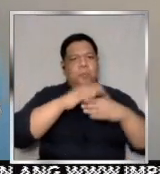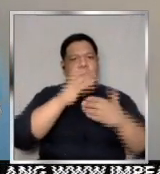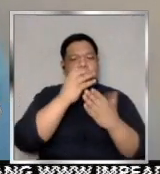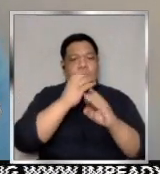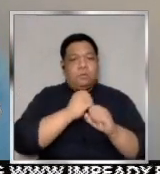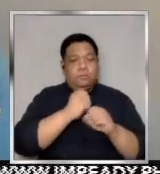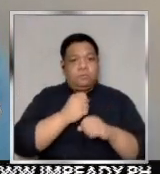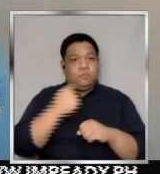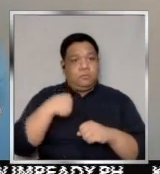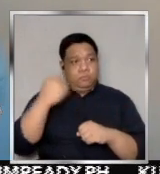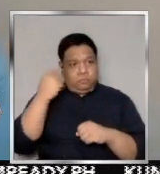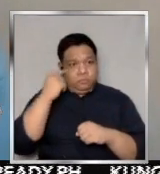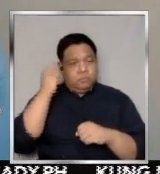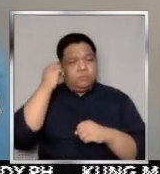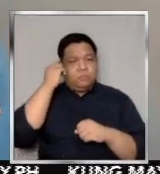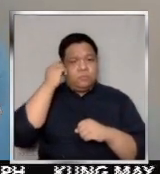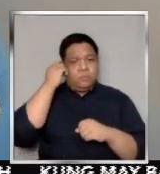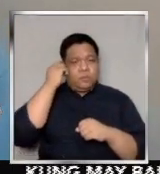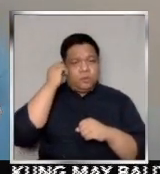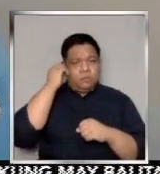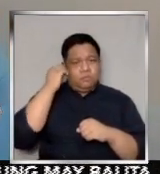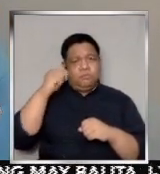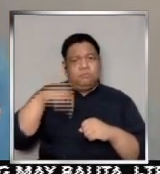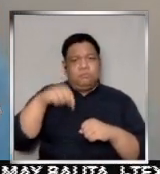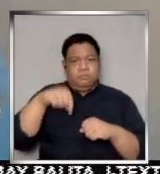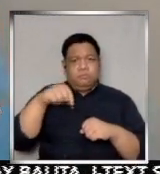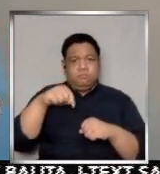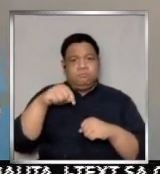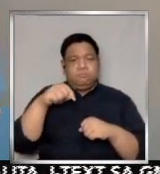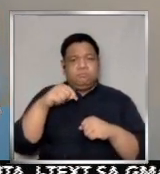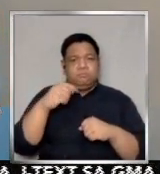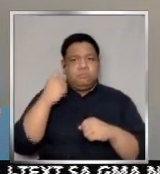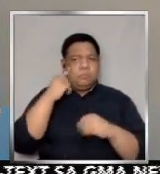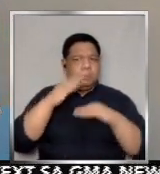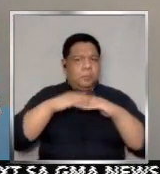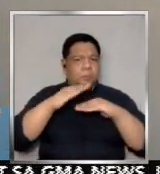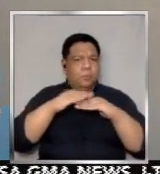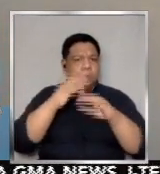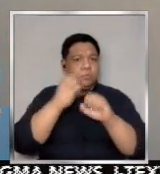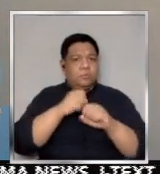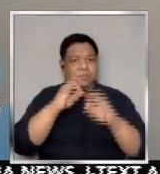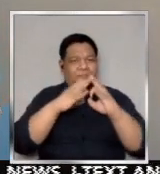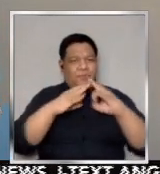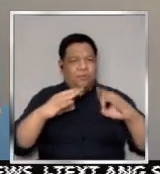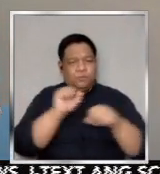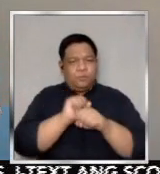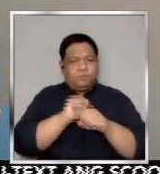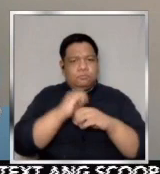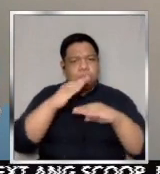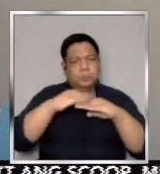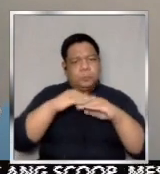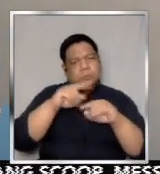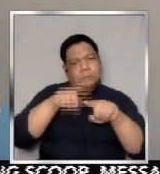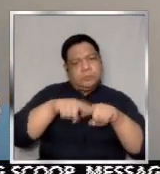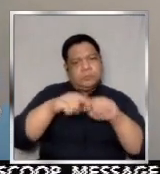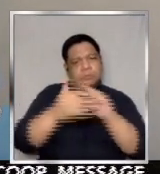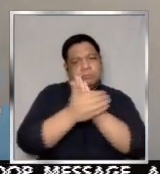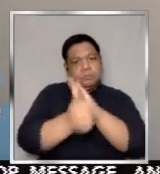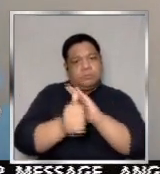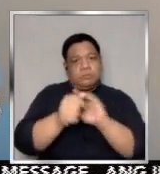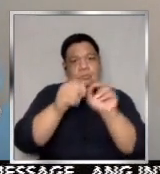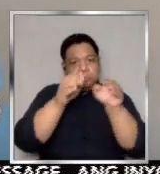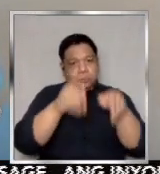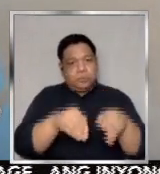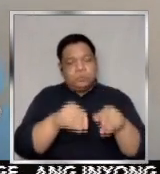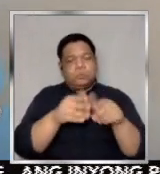sector po natin, it could go minimum. Pero depende po doon sa level of skills na po ng tao, baka mas